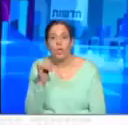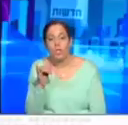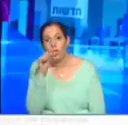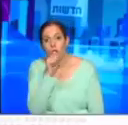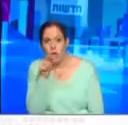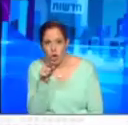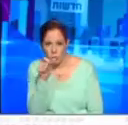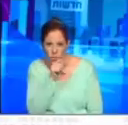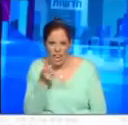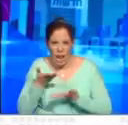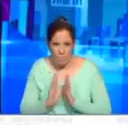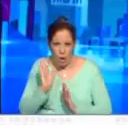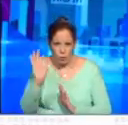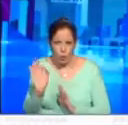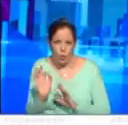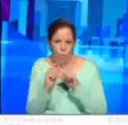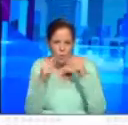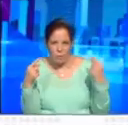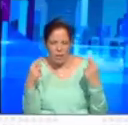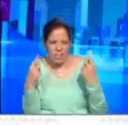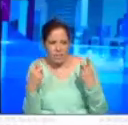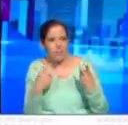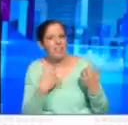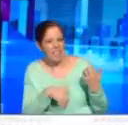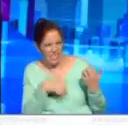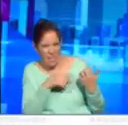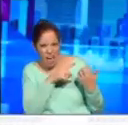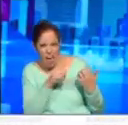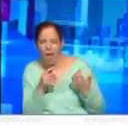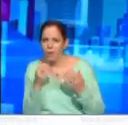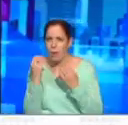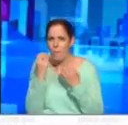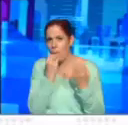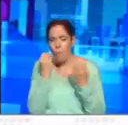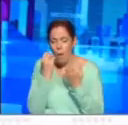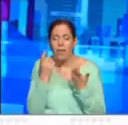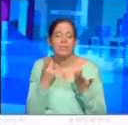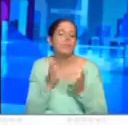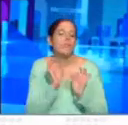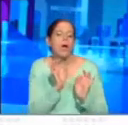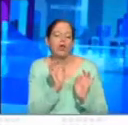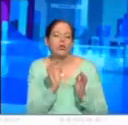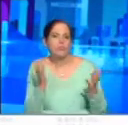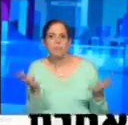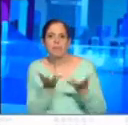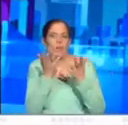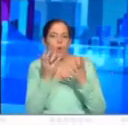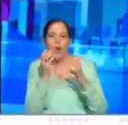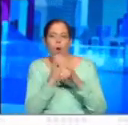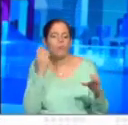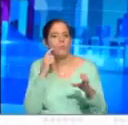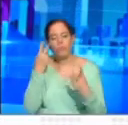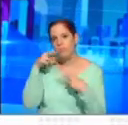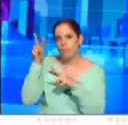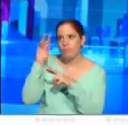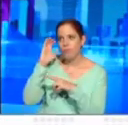שם שיר על הבת שלו עם כל מיני ערך, גיטרה ומפוחית, והילה עשתה שם ממש הרים את כל האוטובוס.